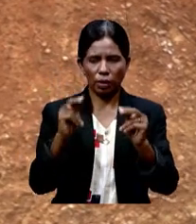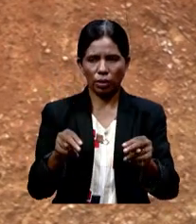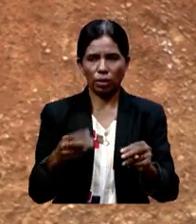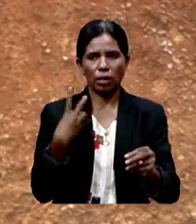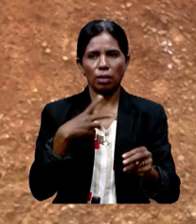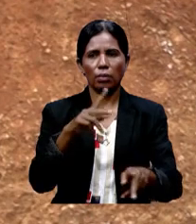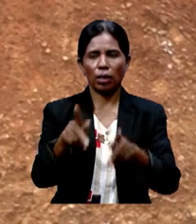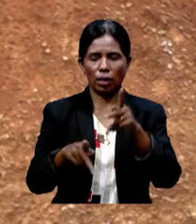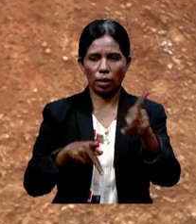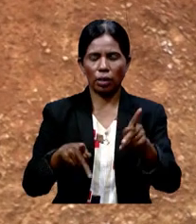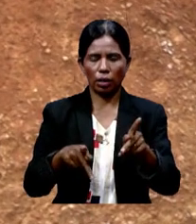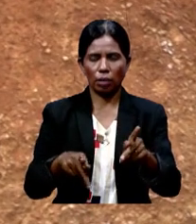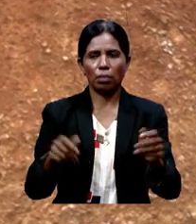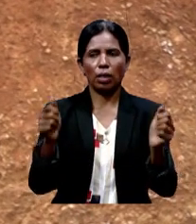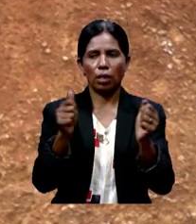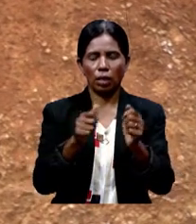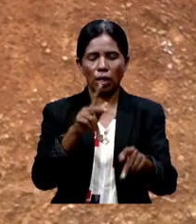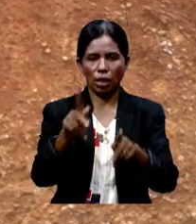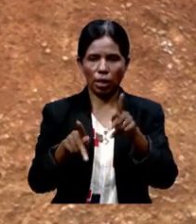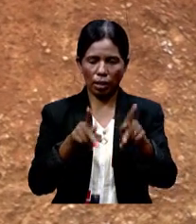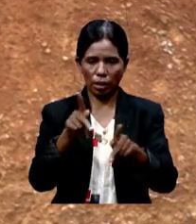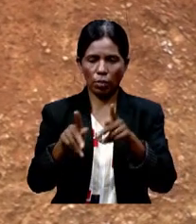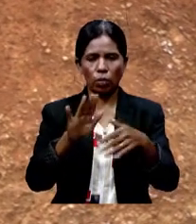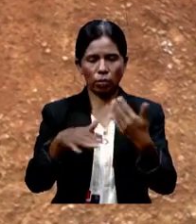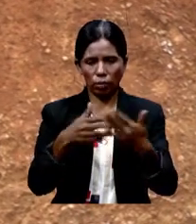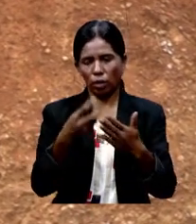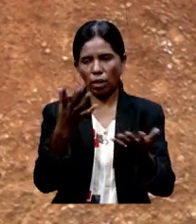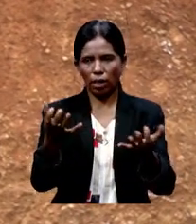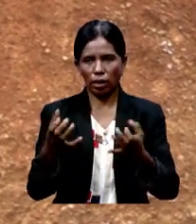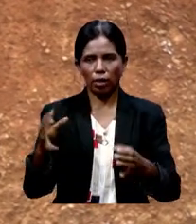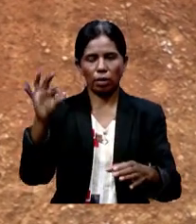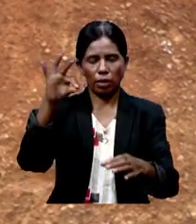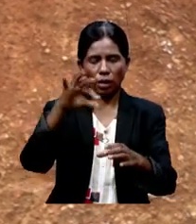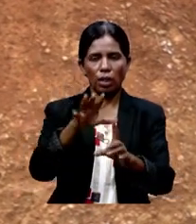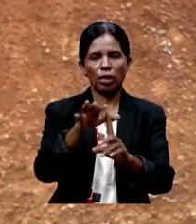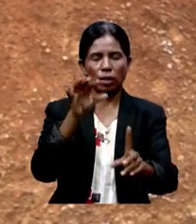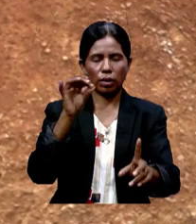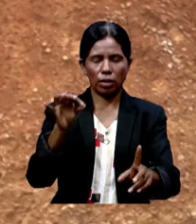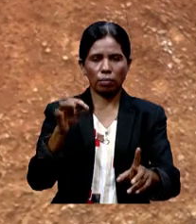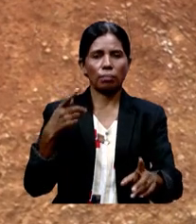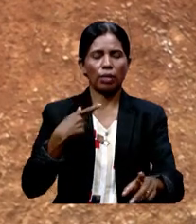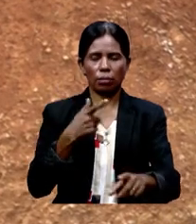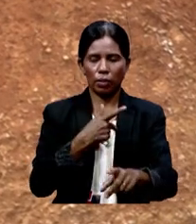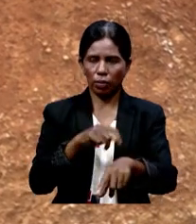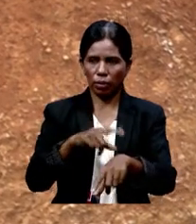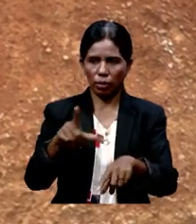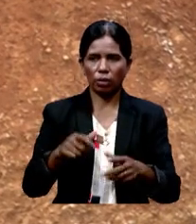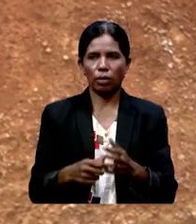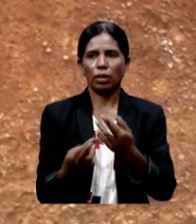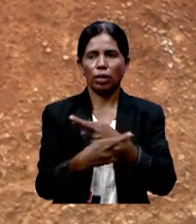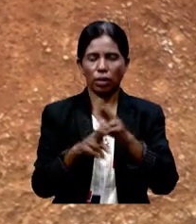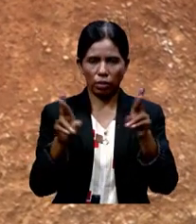amin komandan koliati operasional operasional iha elisam parlementar juga dia diusia amin butuh sira nere